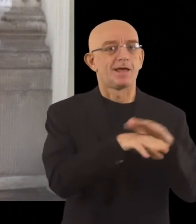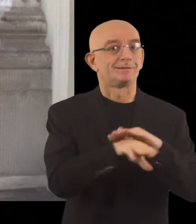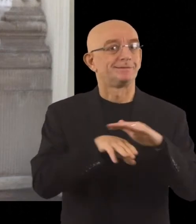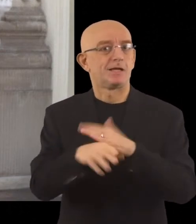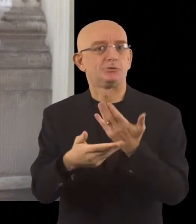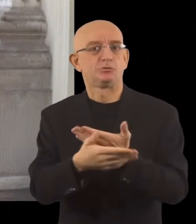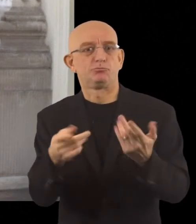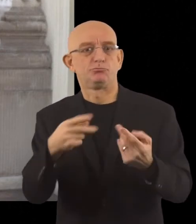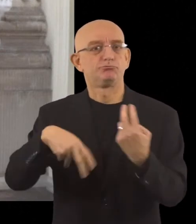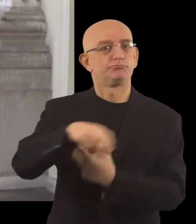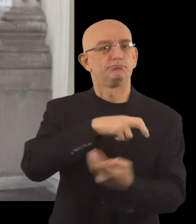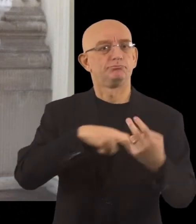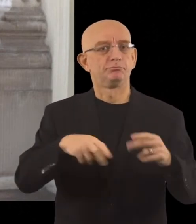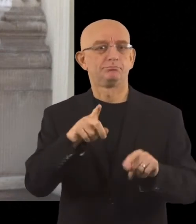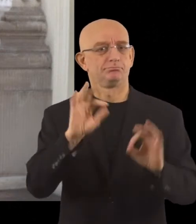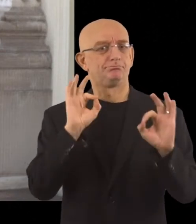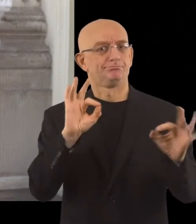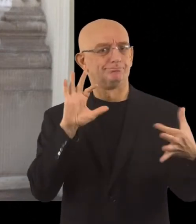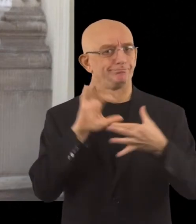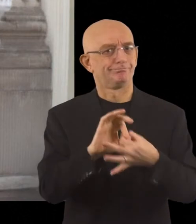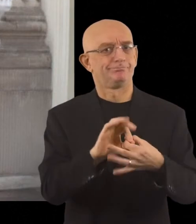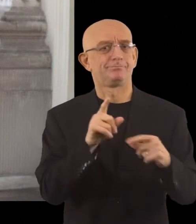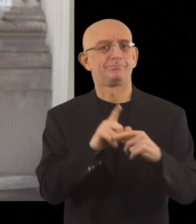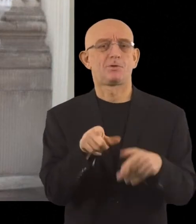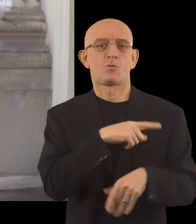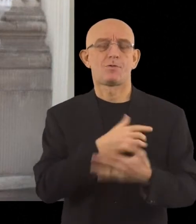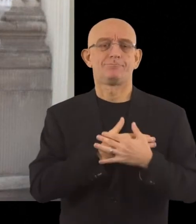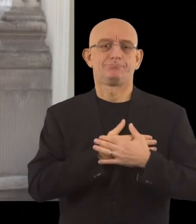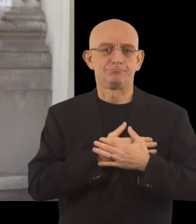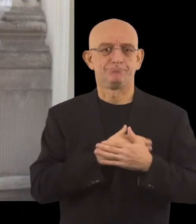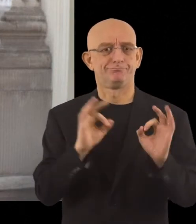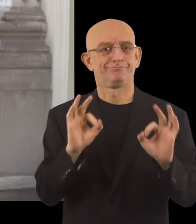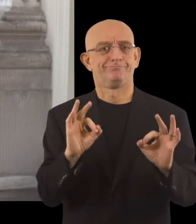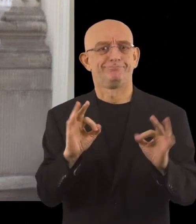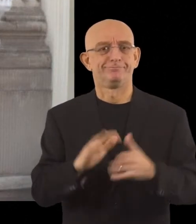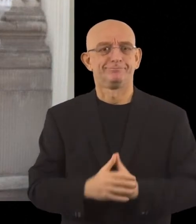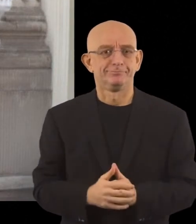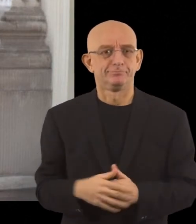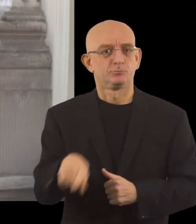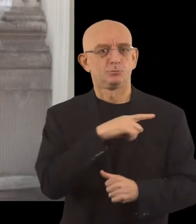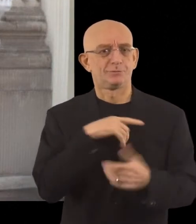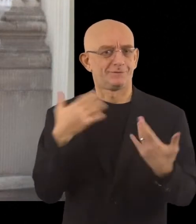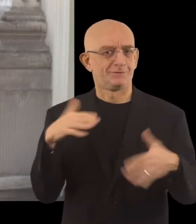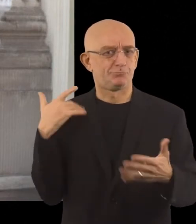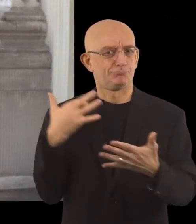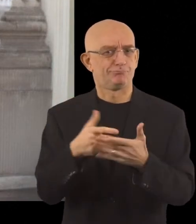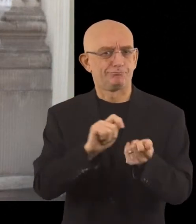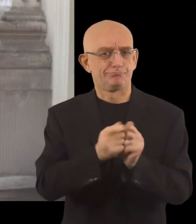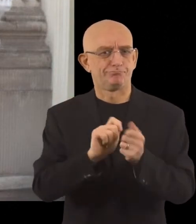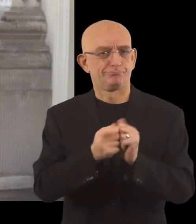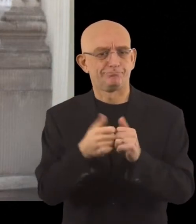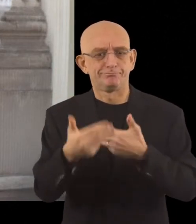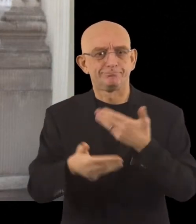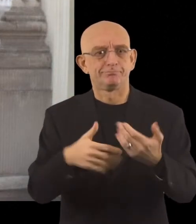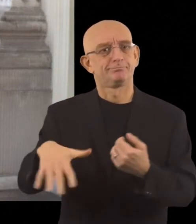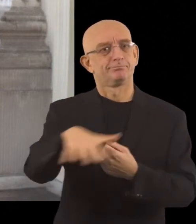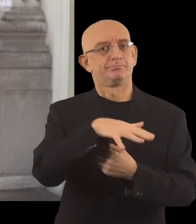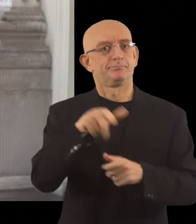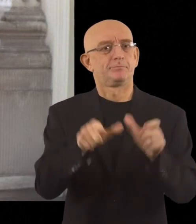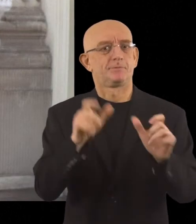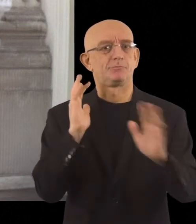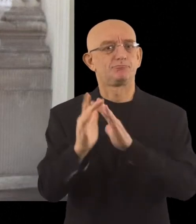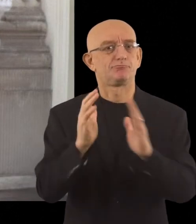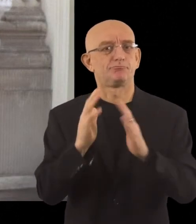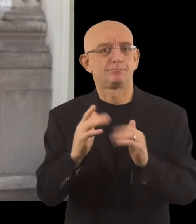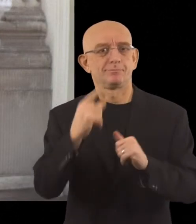z niepełnosprawnościami, jest jak najbardziej słuszny i doceniany. W przestrzeni publicznej wprowadzamy szereg zmian,